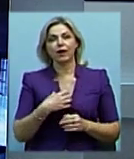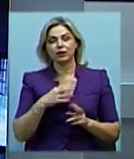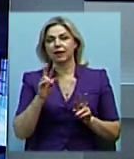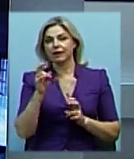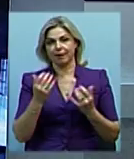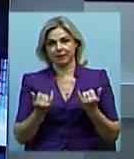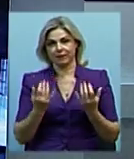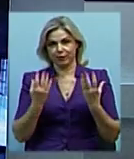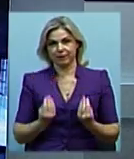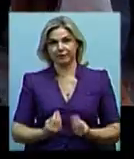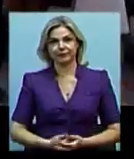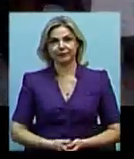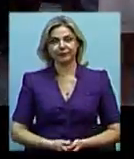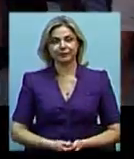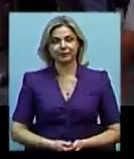теми випуску.